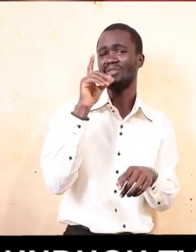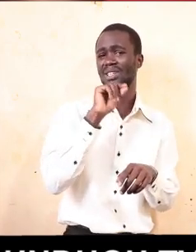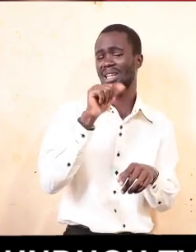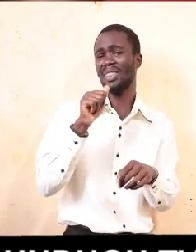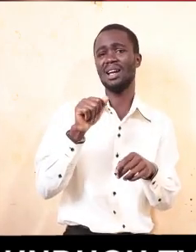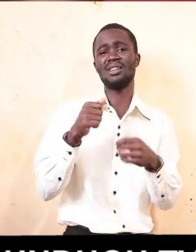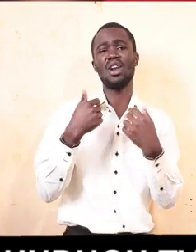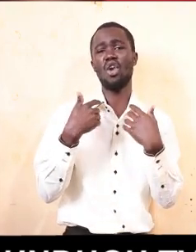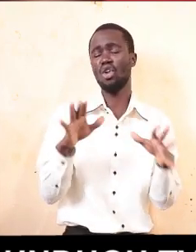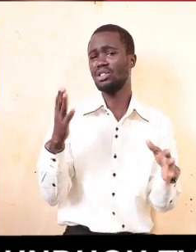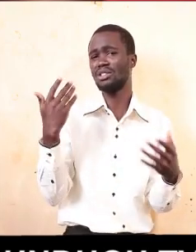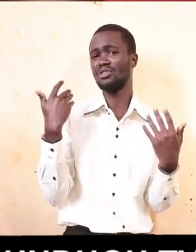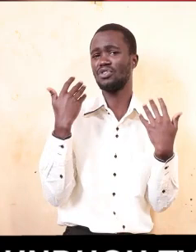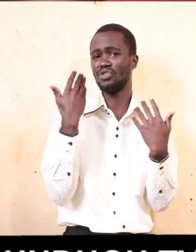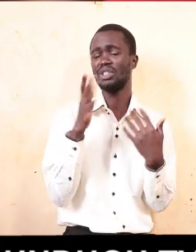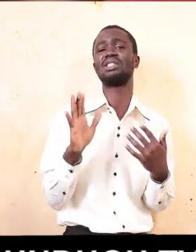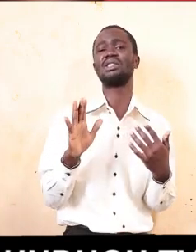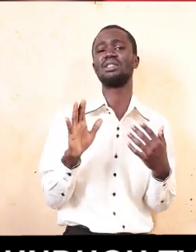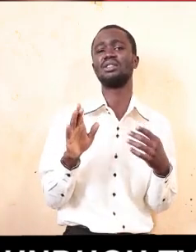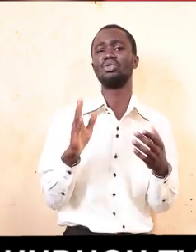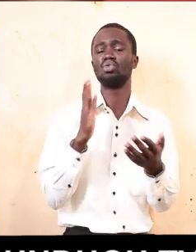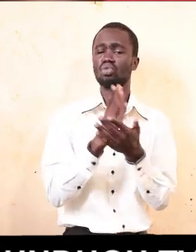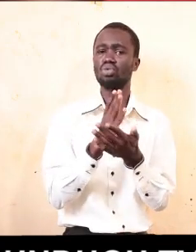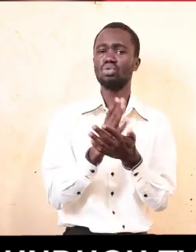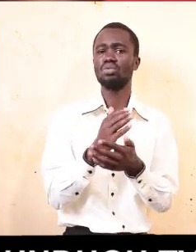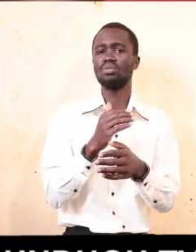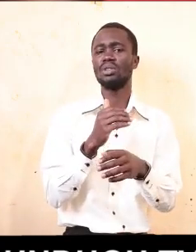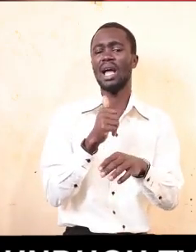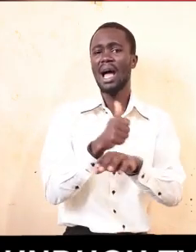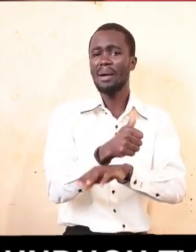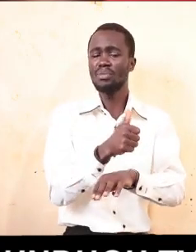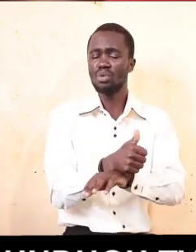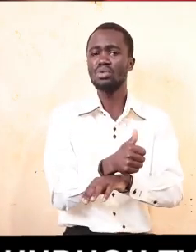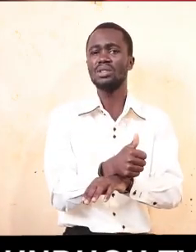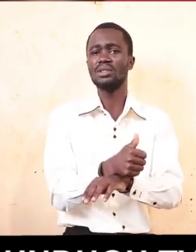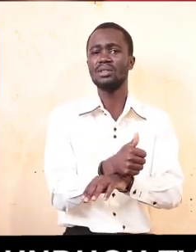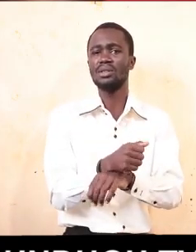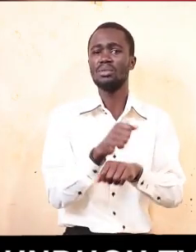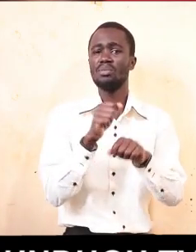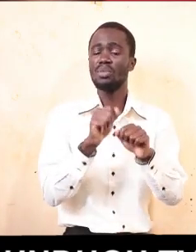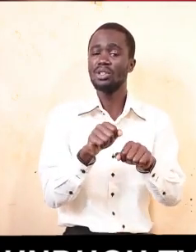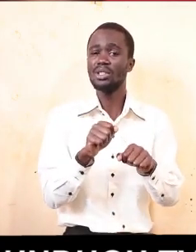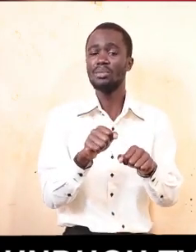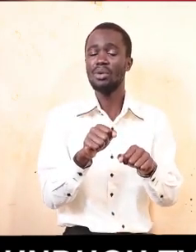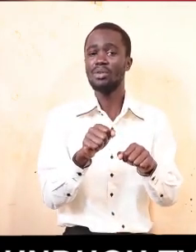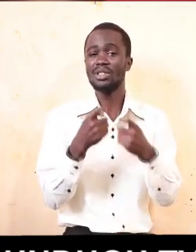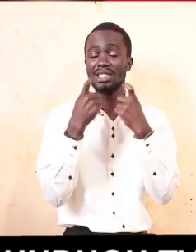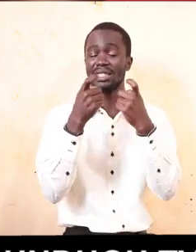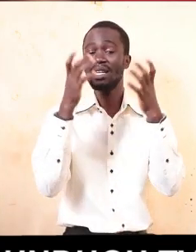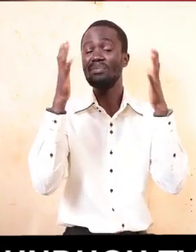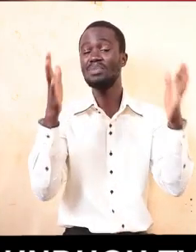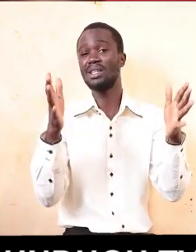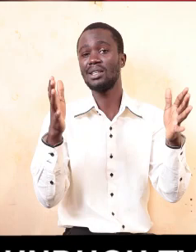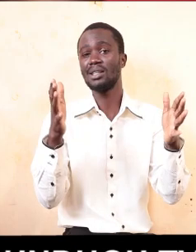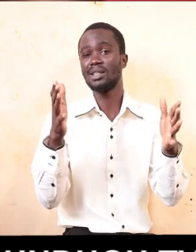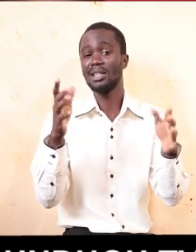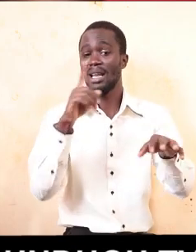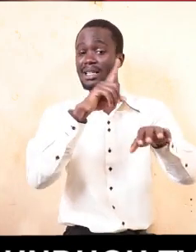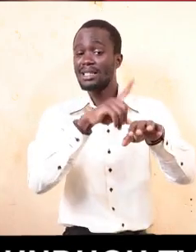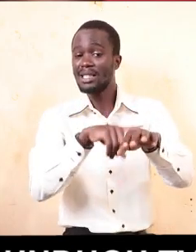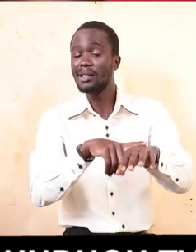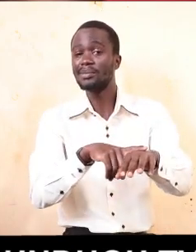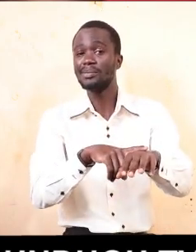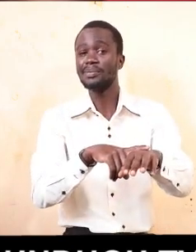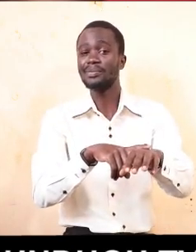Na dhuluma inaweza kuangamiza, ni dhambi, kwa sababu dhuluma ikiwepo